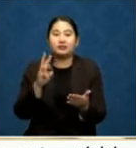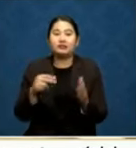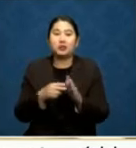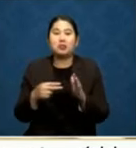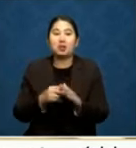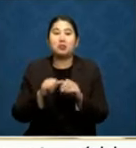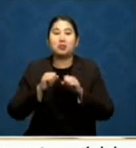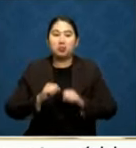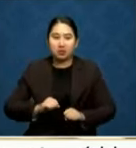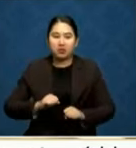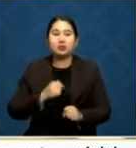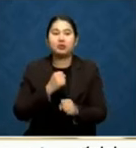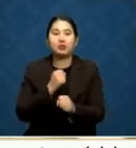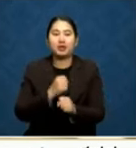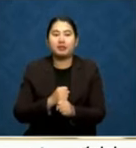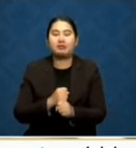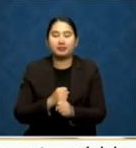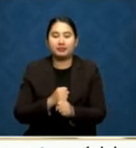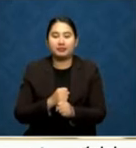องคกรของผู้บริโภค